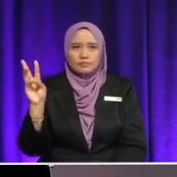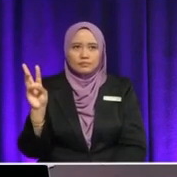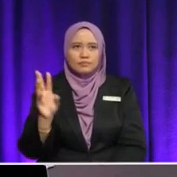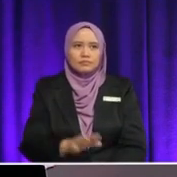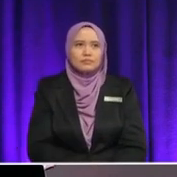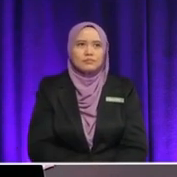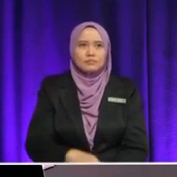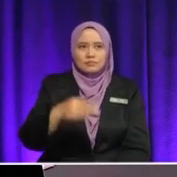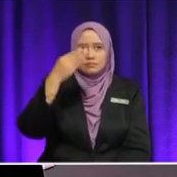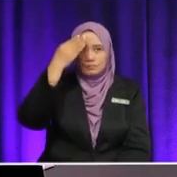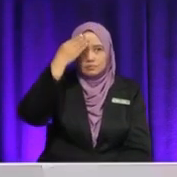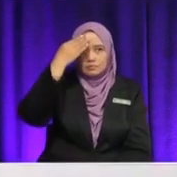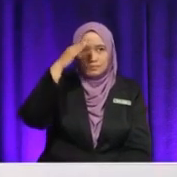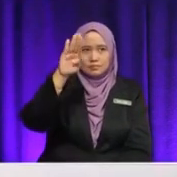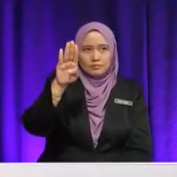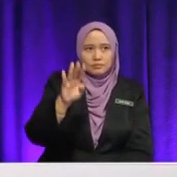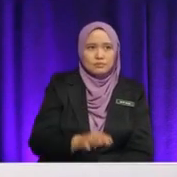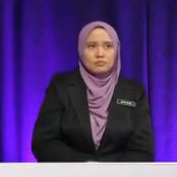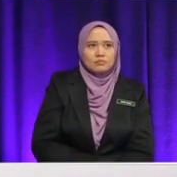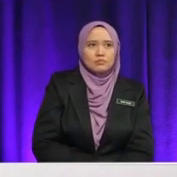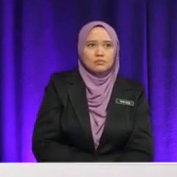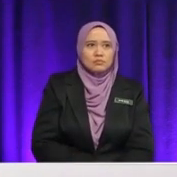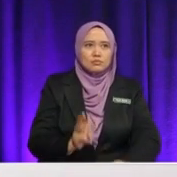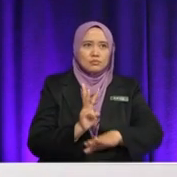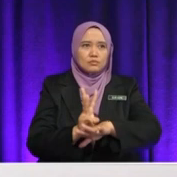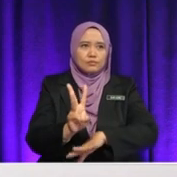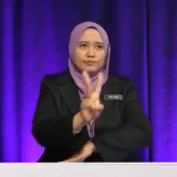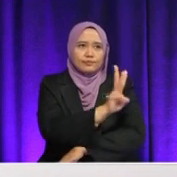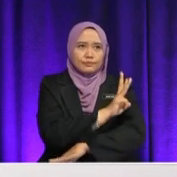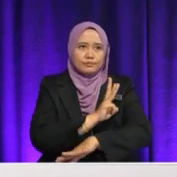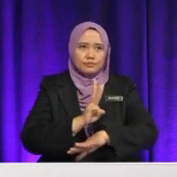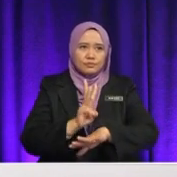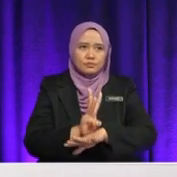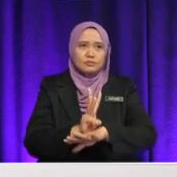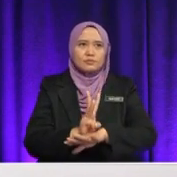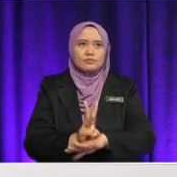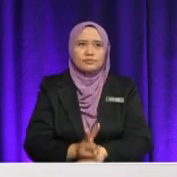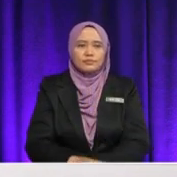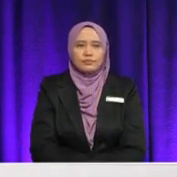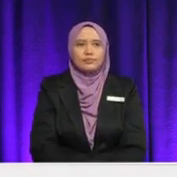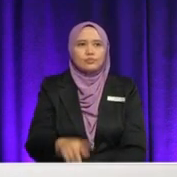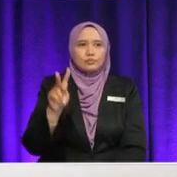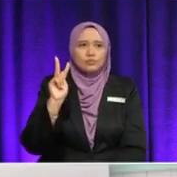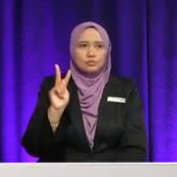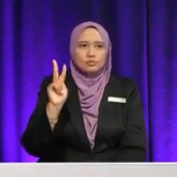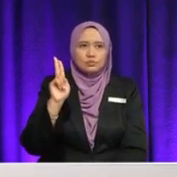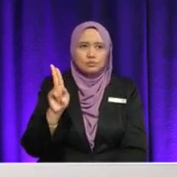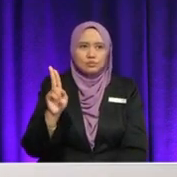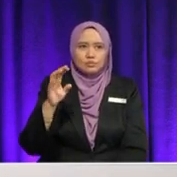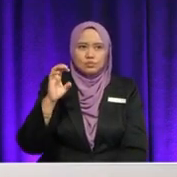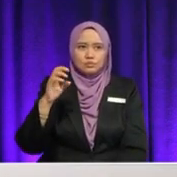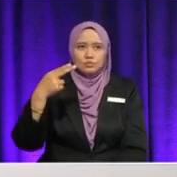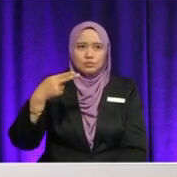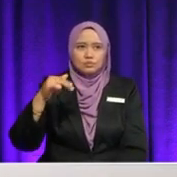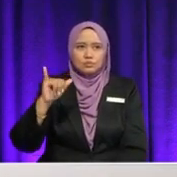pertama winaryo tempatkan pertama di adegan akhir pada tahun 1956 masuki satu tahun selepas senarai umum yang